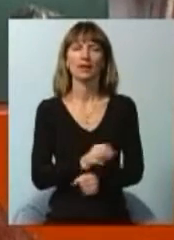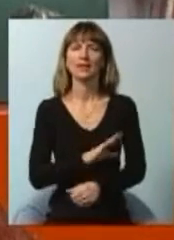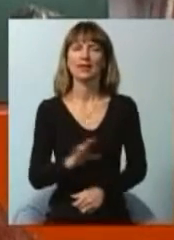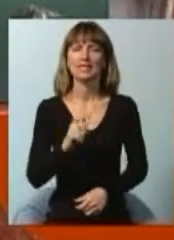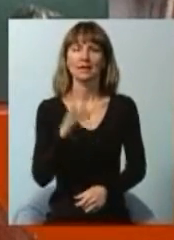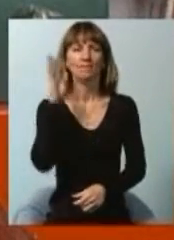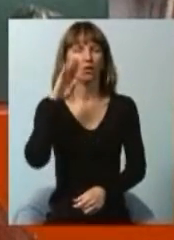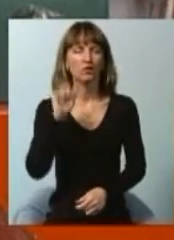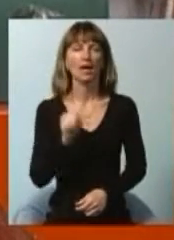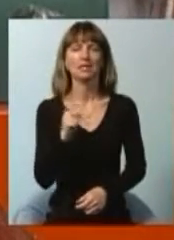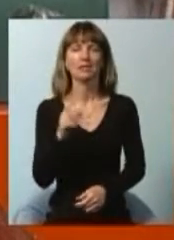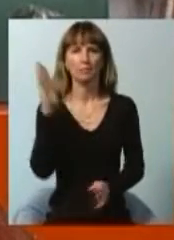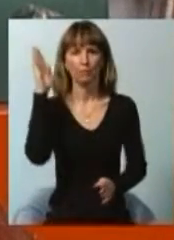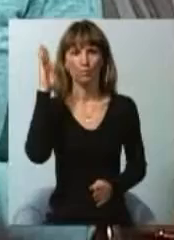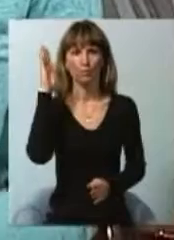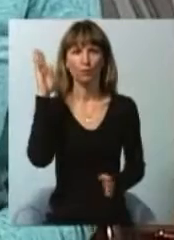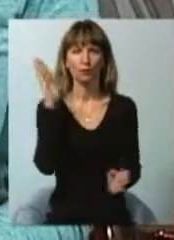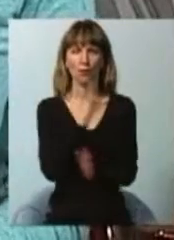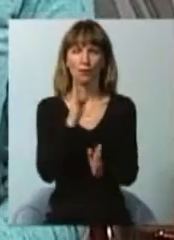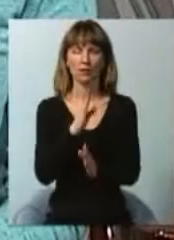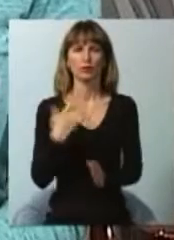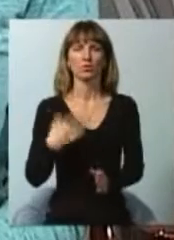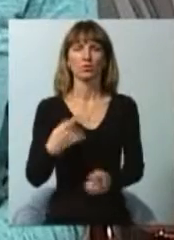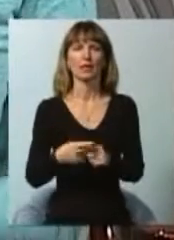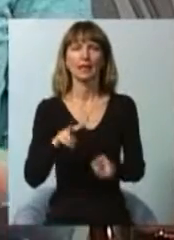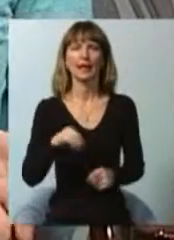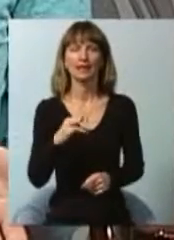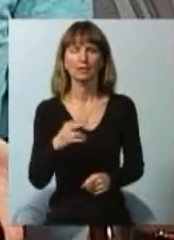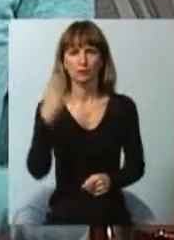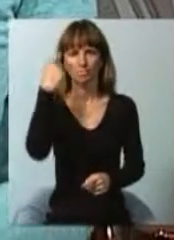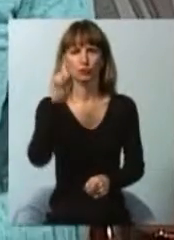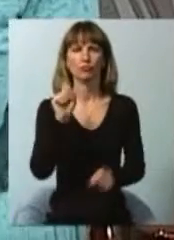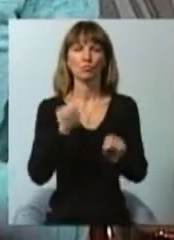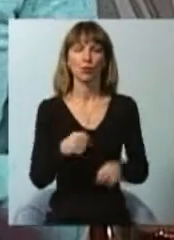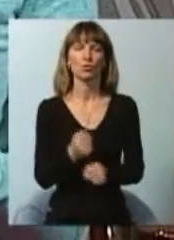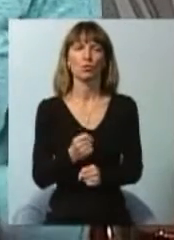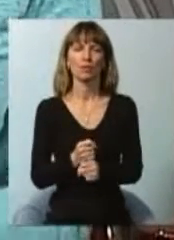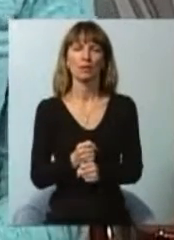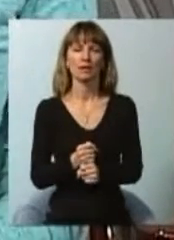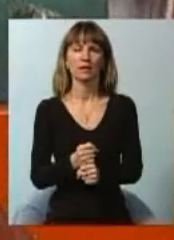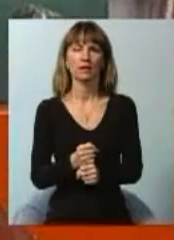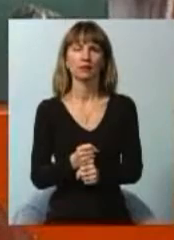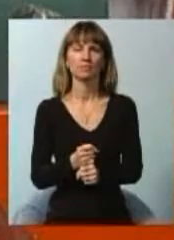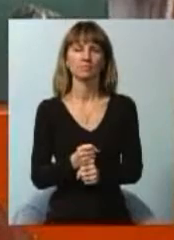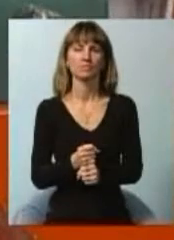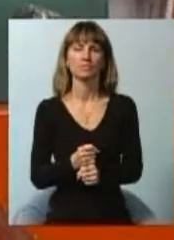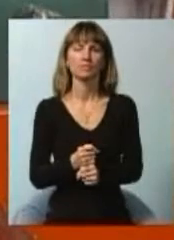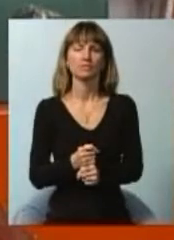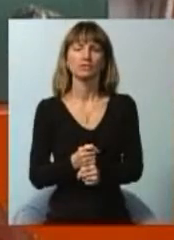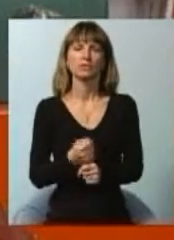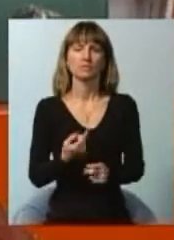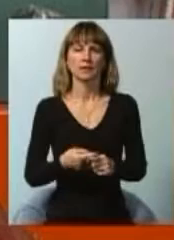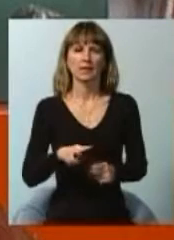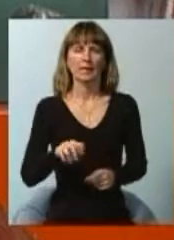води, а з повітря. Для чого взагалі цей лід придумали? Що з нього можуть робити, якщо він сухий? Цей